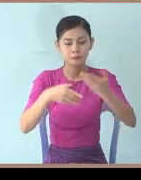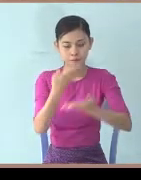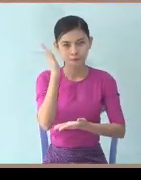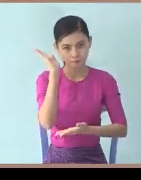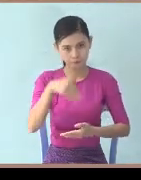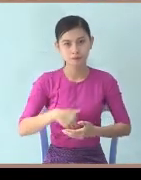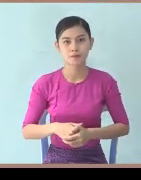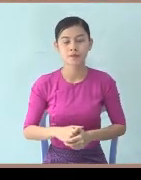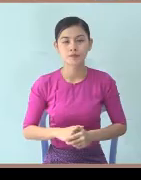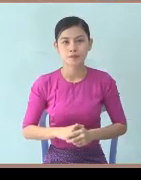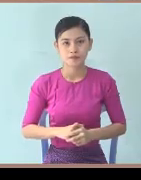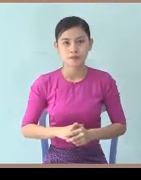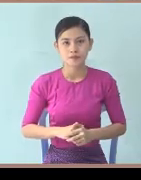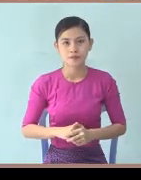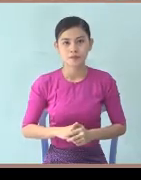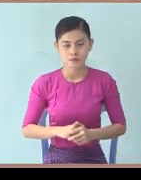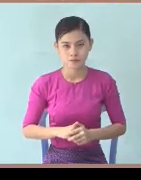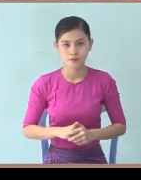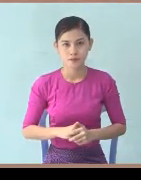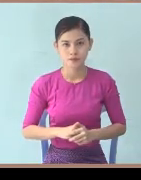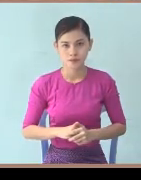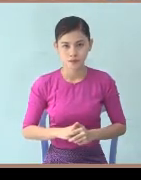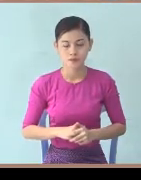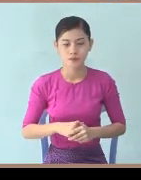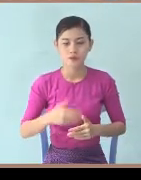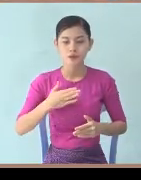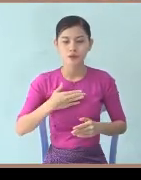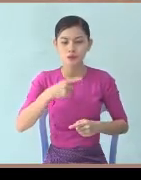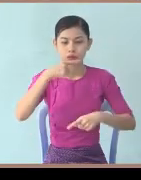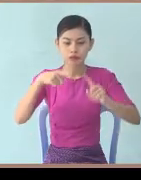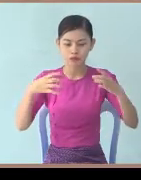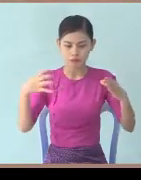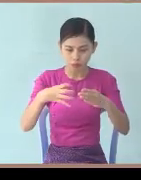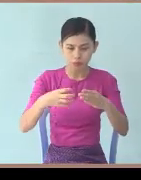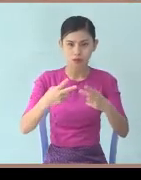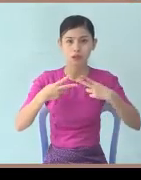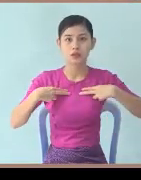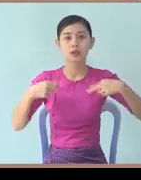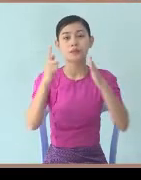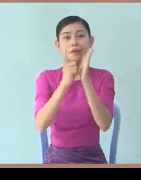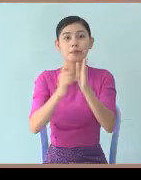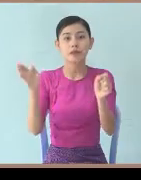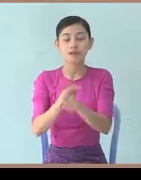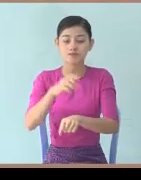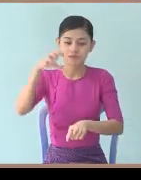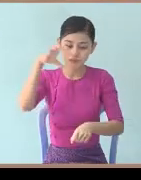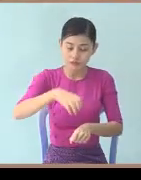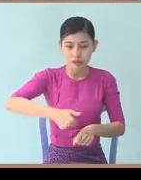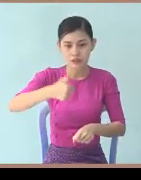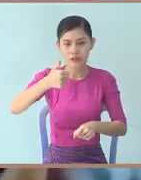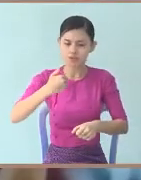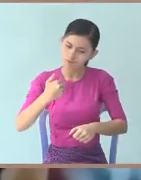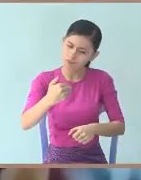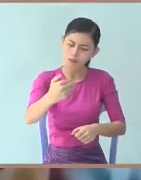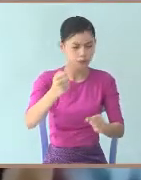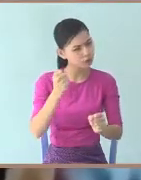်ဟုတ်ကဲ့ပါပြန်လည်ဖြေကြားပေးပါအောင်ရှင်ဆရာ ဟုတ်ကဲ့အဲ့ဒီကတော့အချိန် အမြဲတမ်းမဲ့တရားဥပဒေစိုးမိုးမှုရှိအောင်လှုပ်ဆော